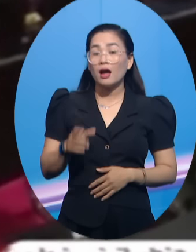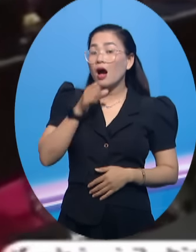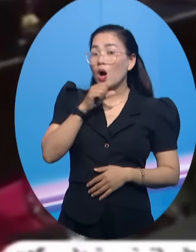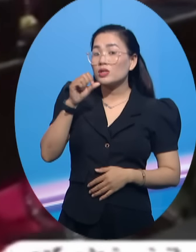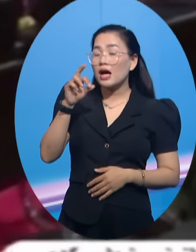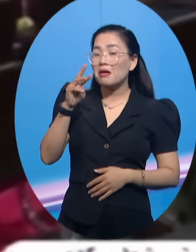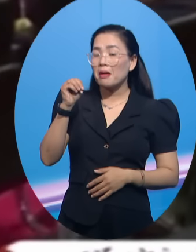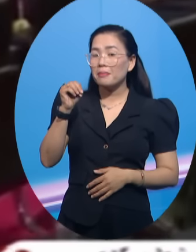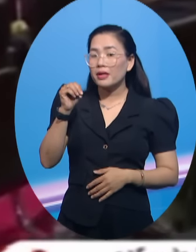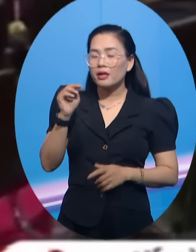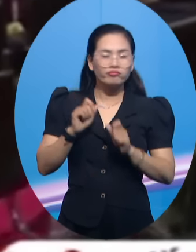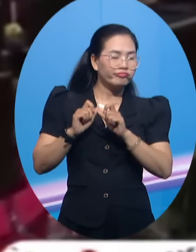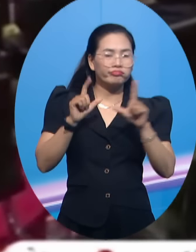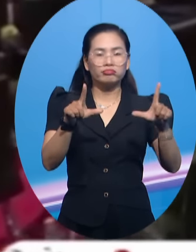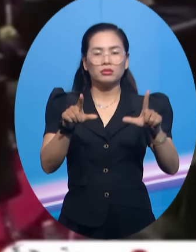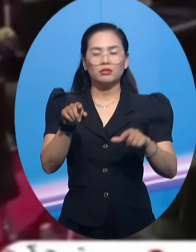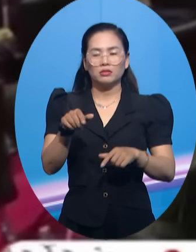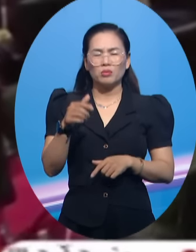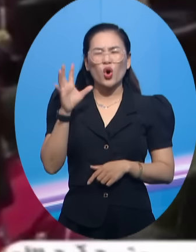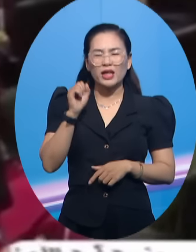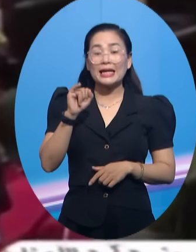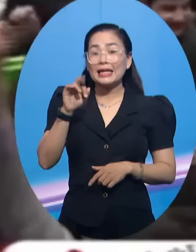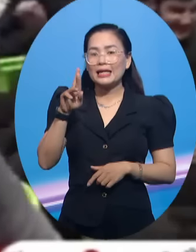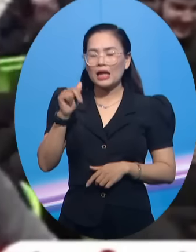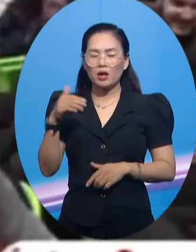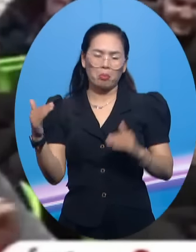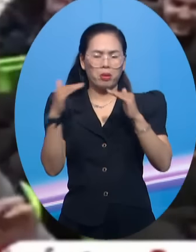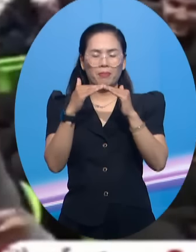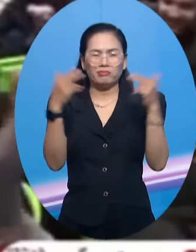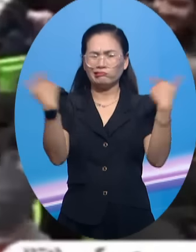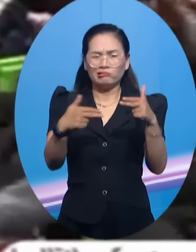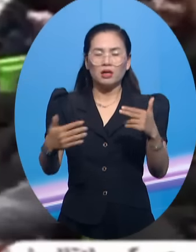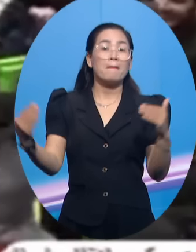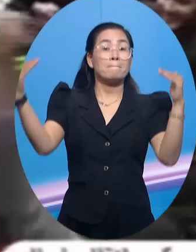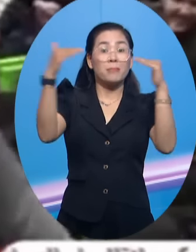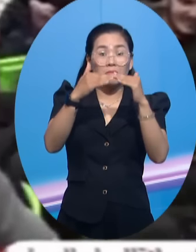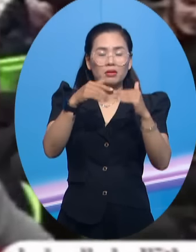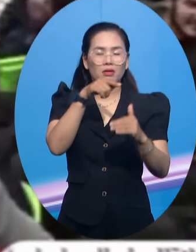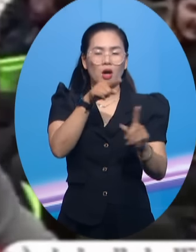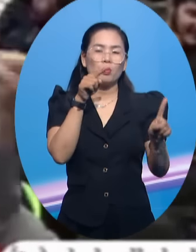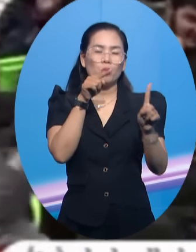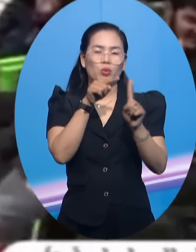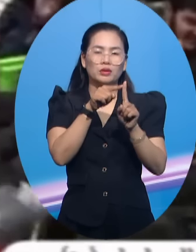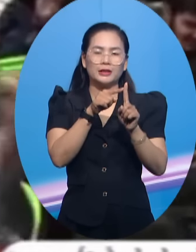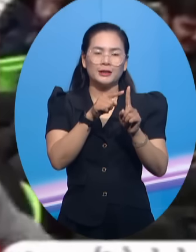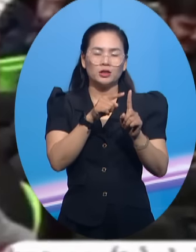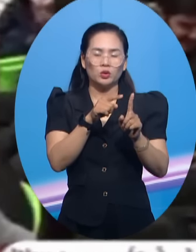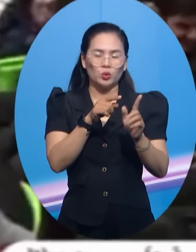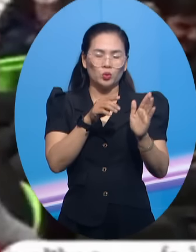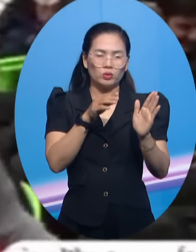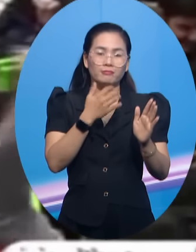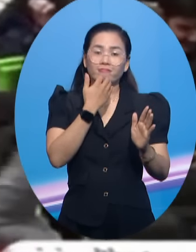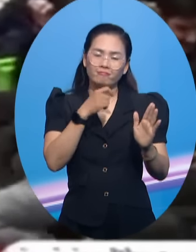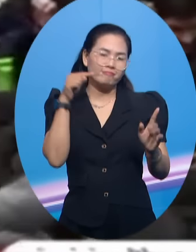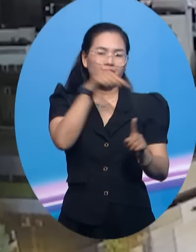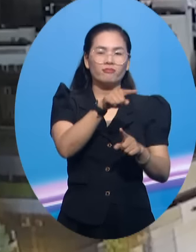Salami được đưa ra trong bối cảnh có nhiều đồn đoán về khả năng Iran sẽ đáp trả Israel sau các cuộc tấn công vào mục tiêu quân sự của Iran hôm 26 tháng